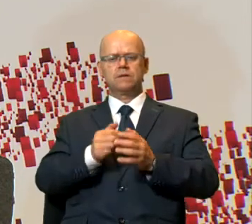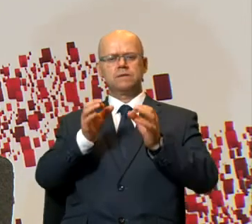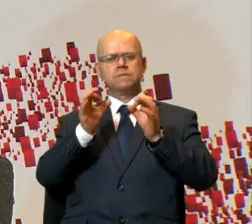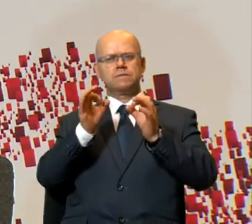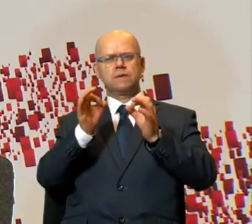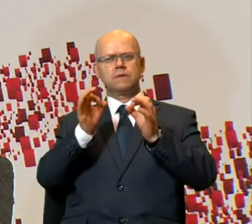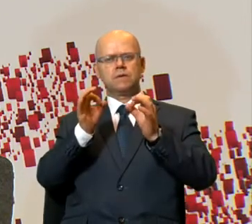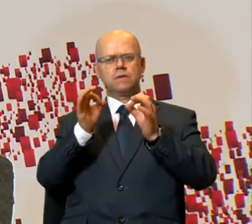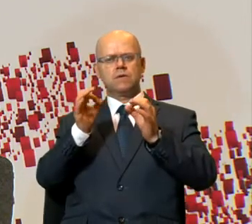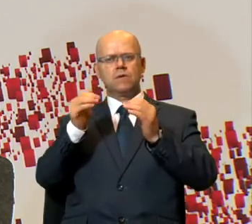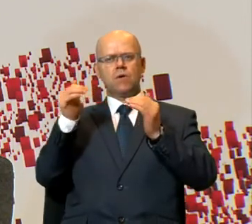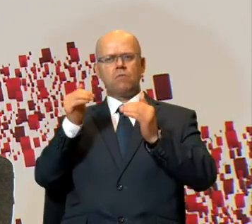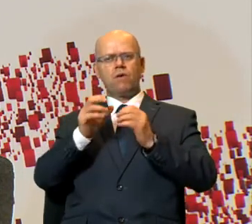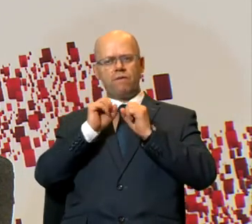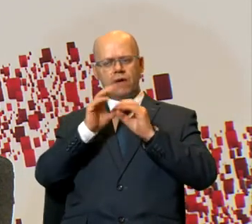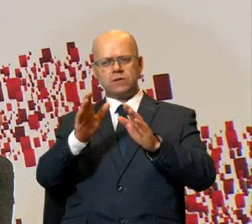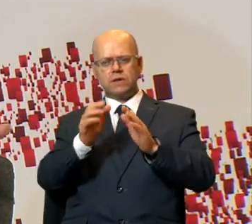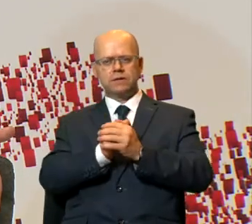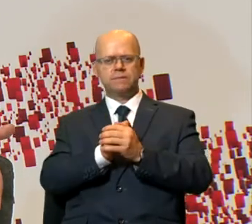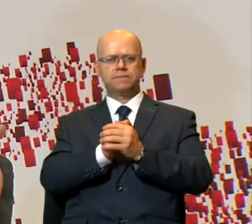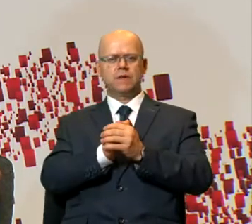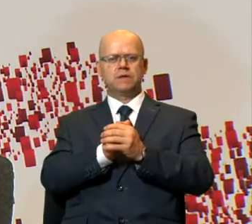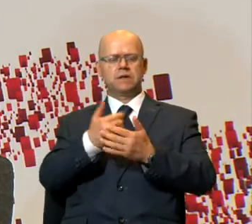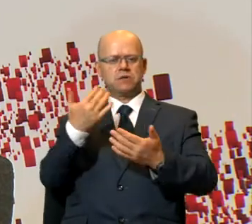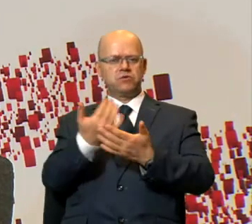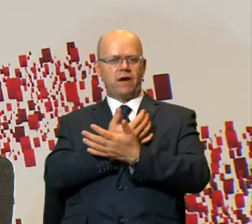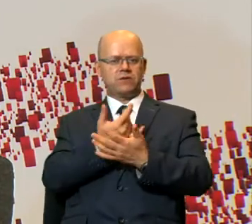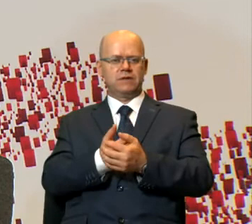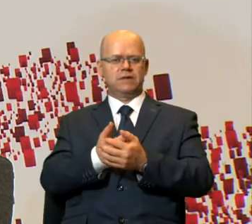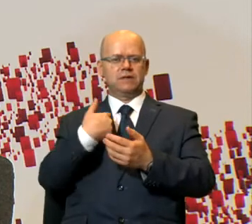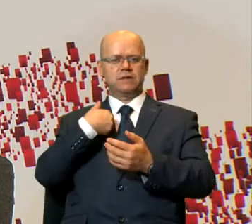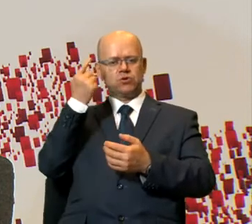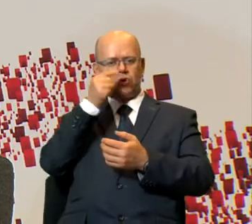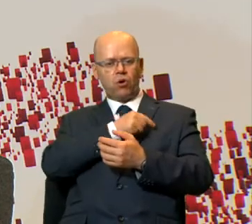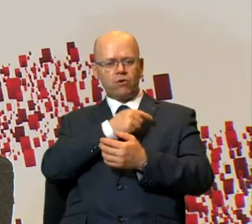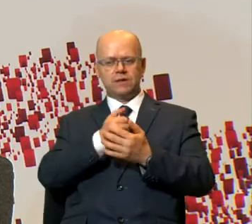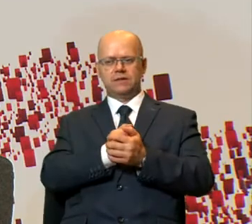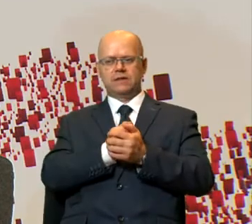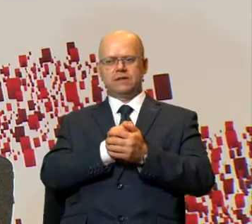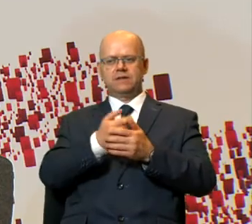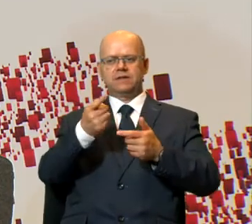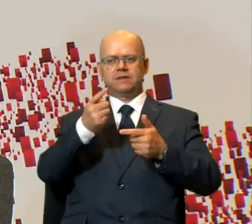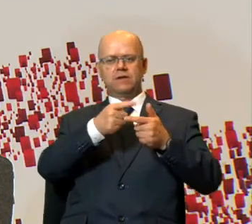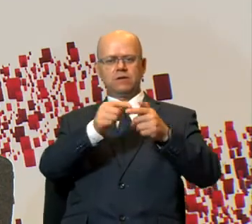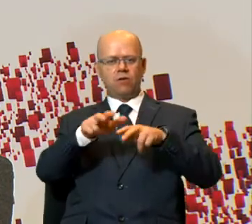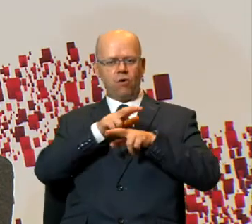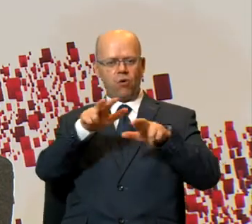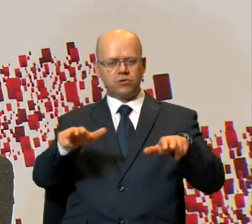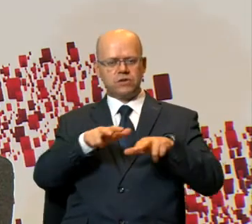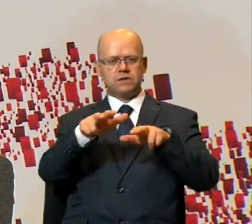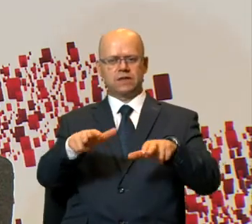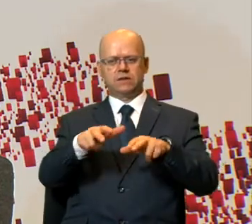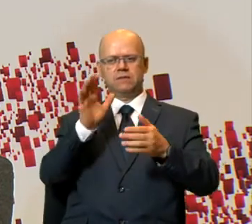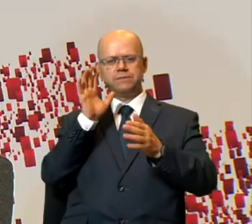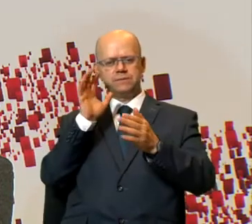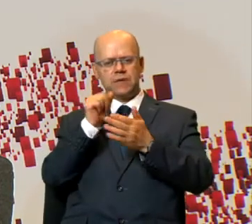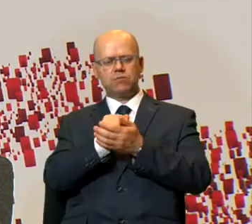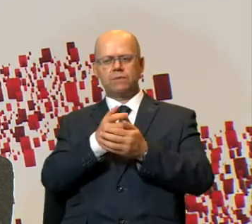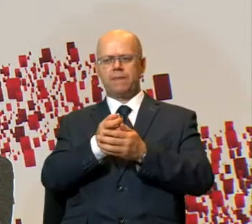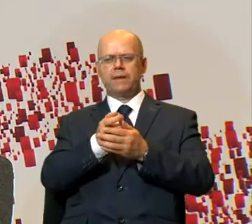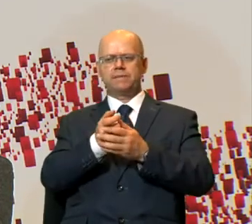komentarz jest, proszę traktować jako taki na świeżo. Ja jestem socjolożką zajmującą się socjologią rodziny i to przeważnie i